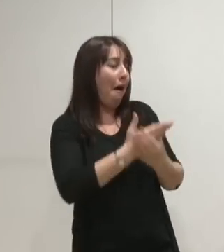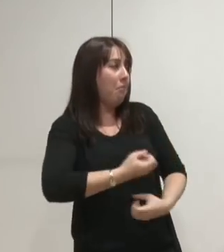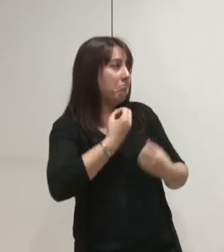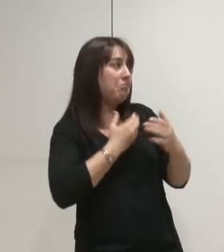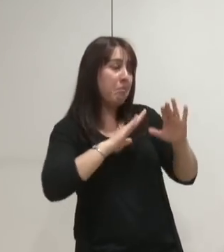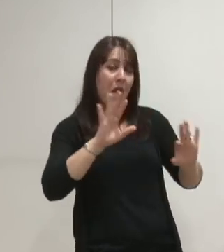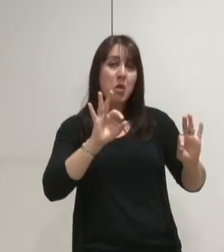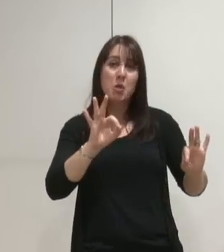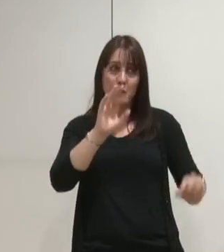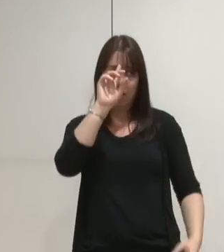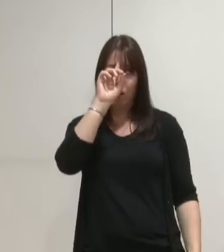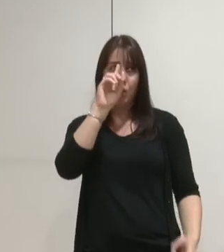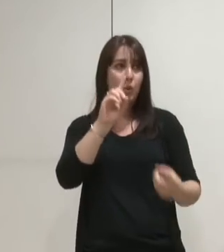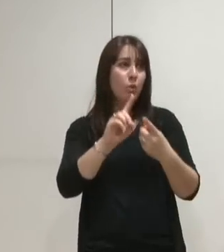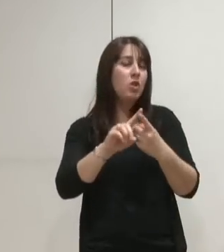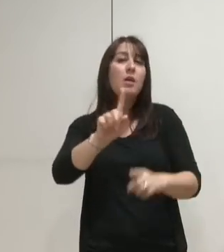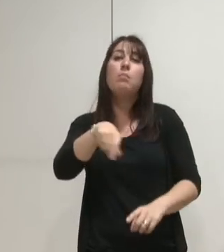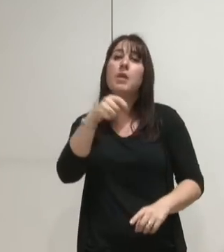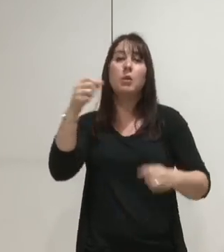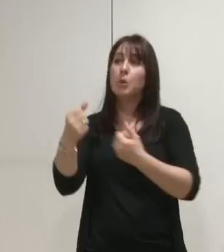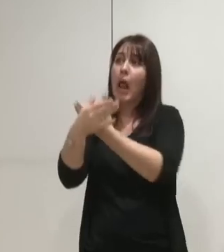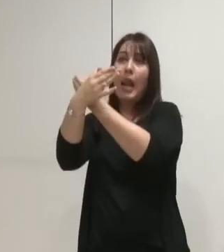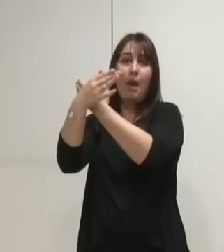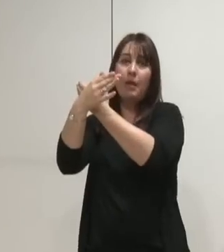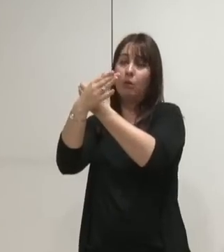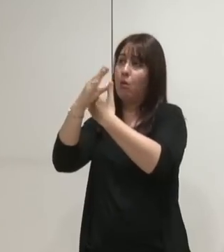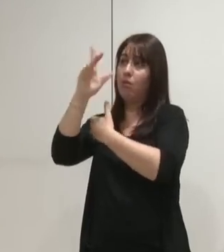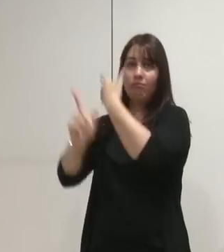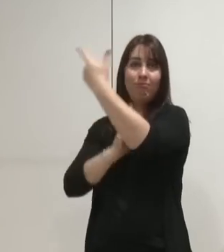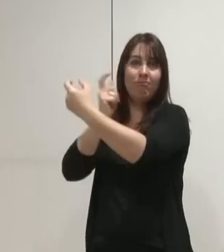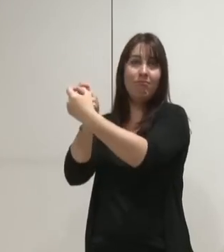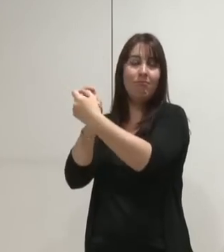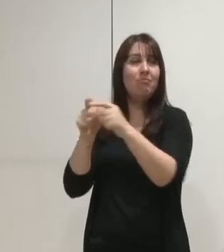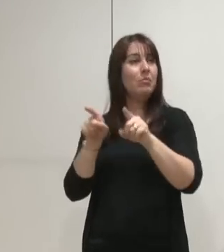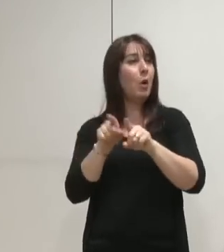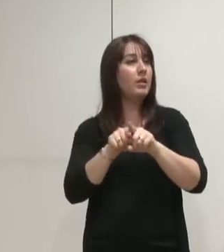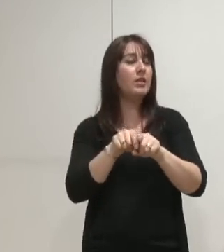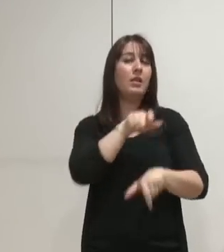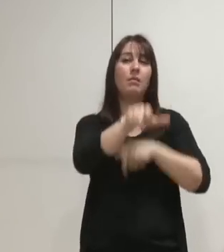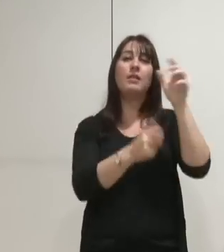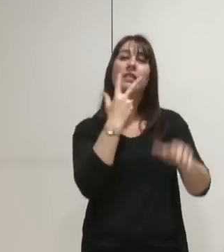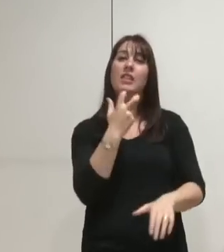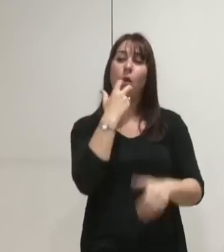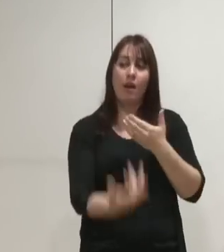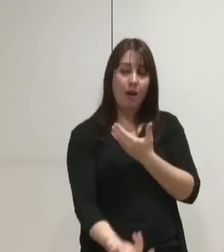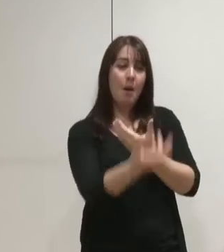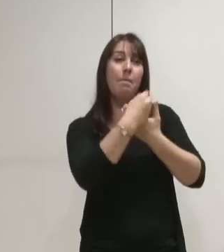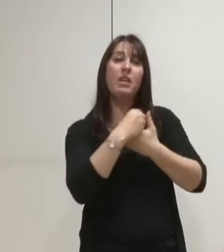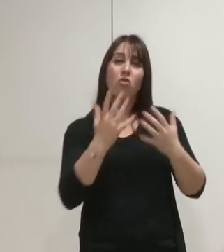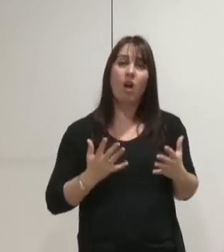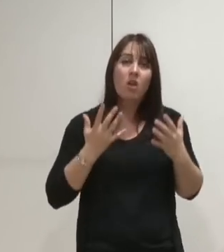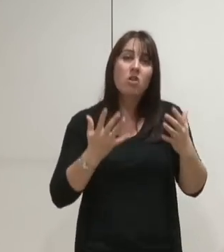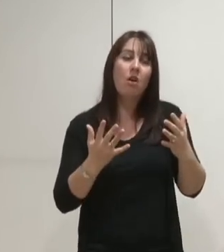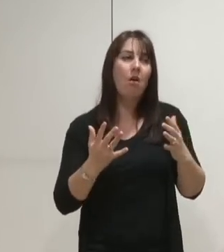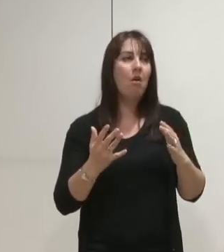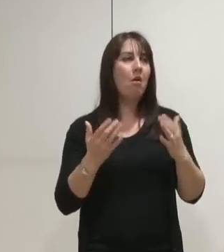sujet concerne évidemment la Métro et étant en charge de la question de la participation citoyenne je n'apporterai qu'un